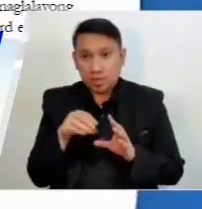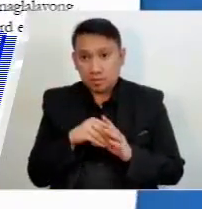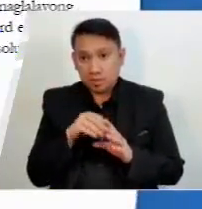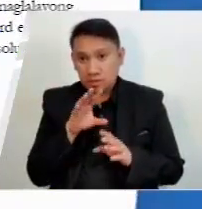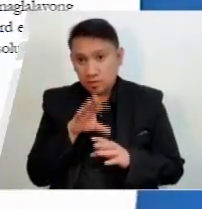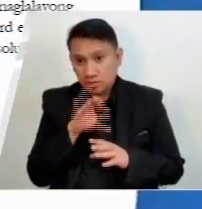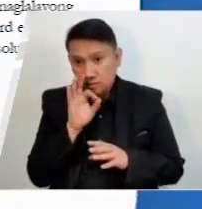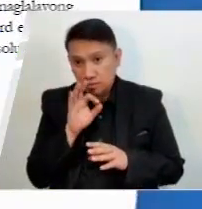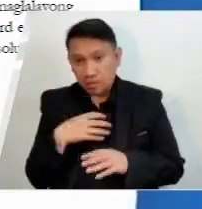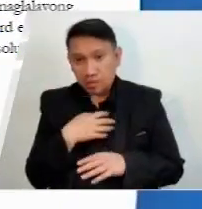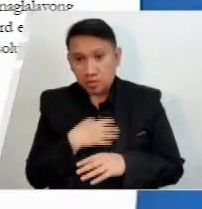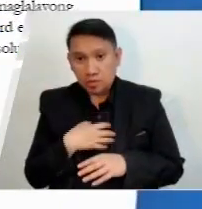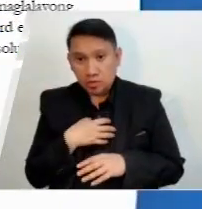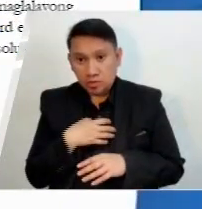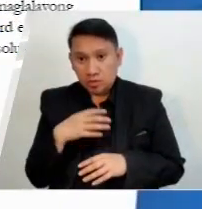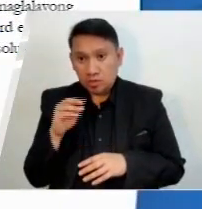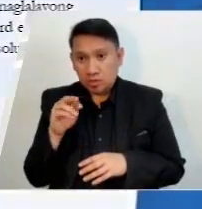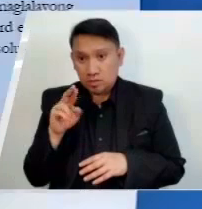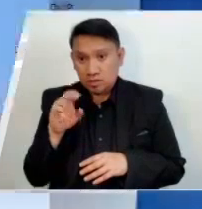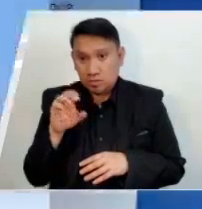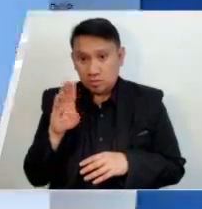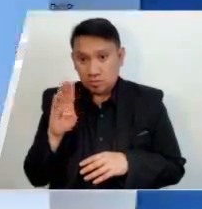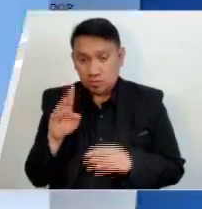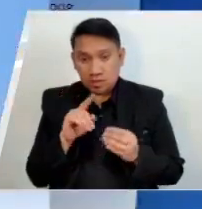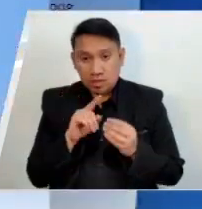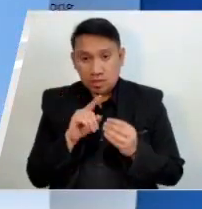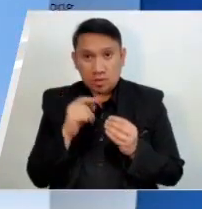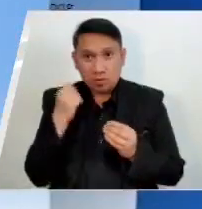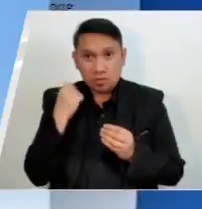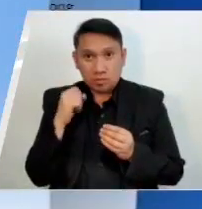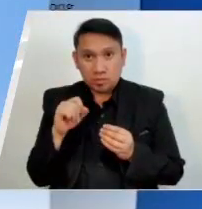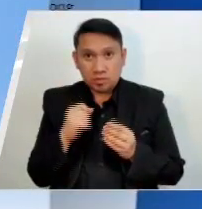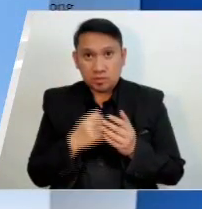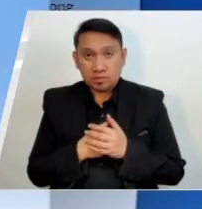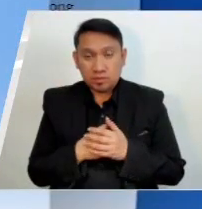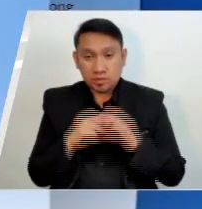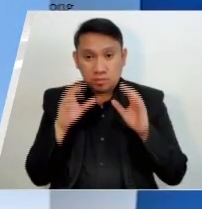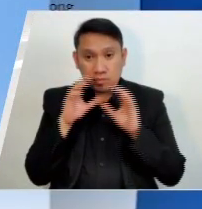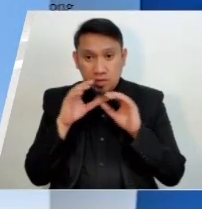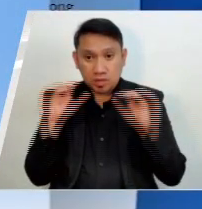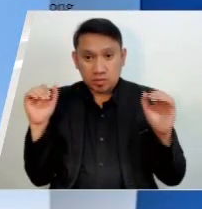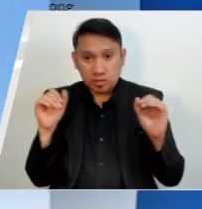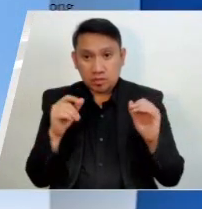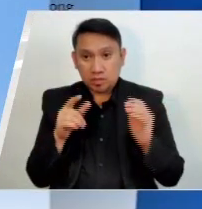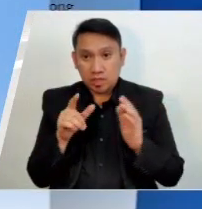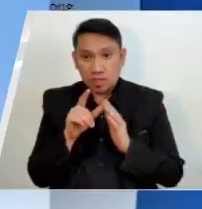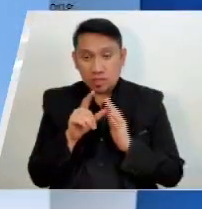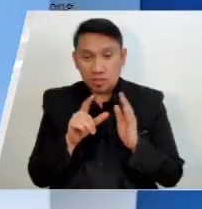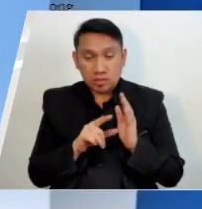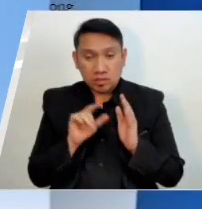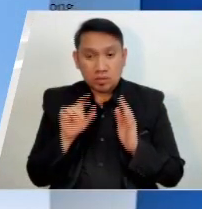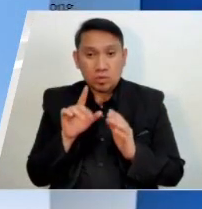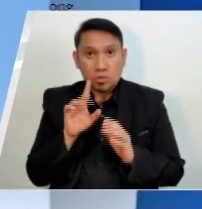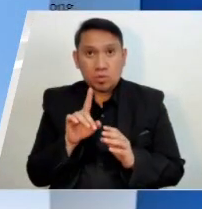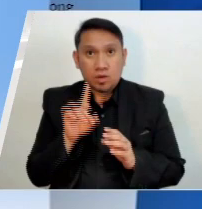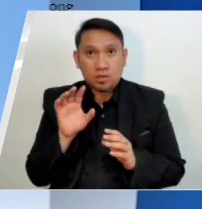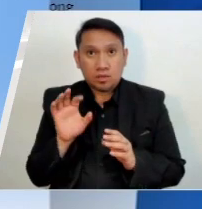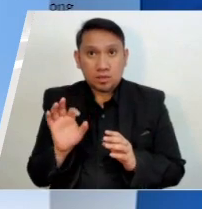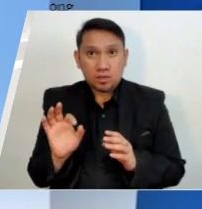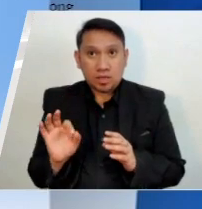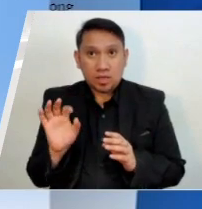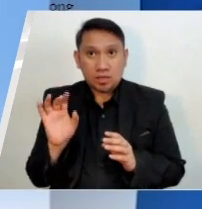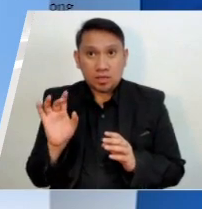ng MTRCB kaugnay sa mga paglabag sa Presidential Decree No. 1986. Sa